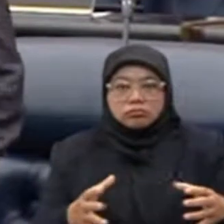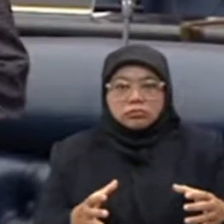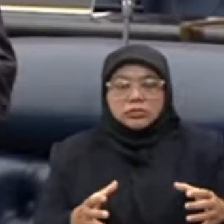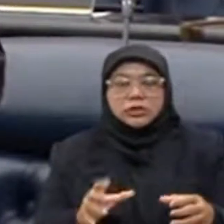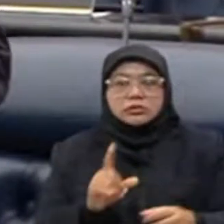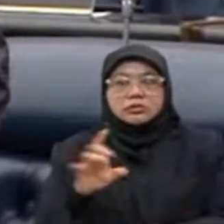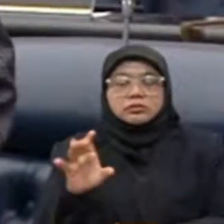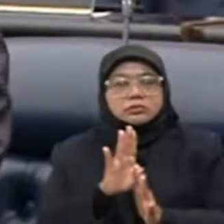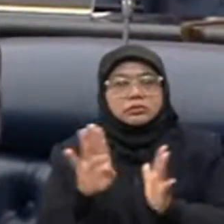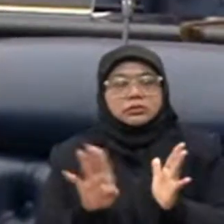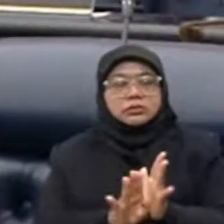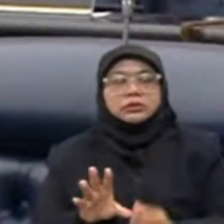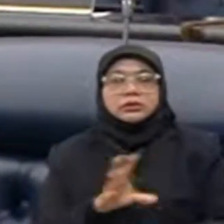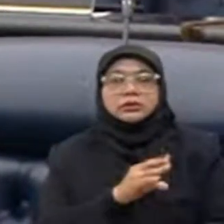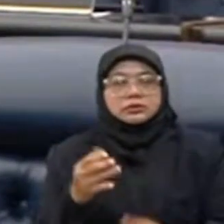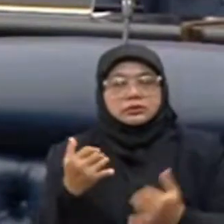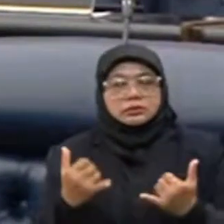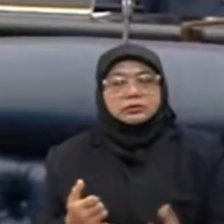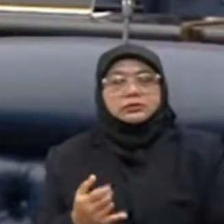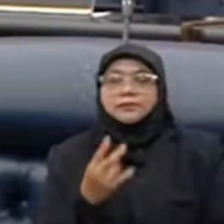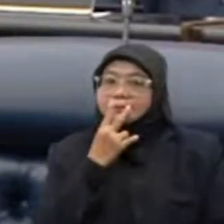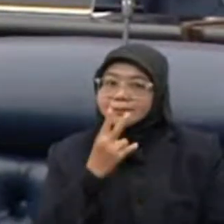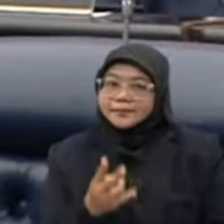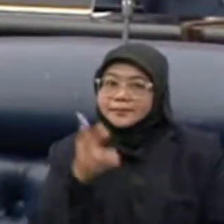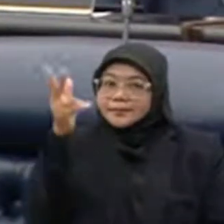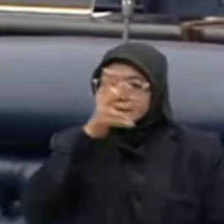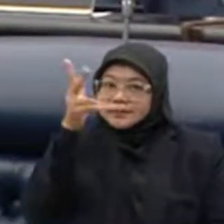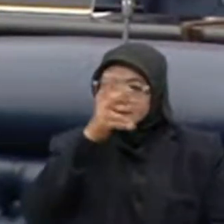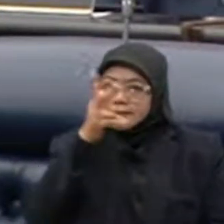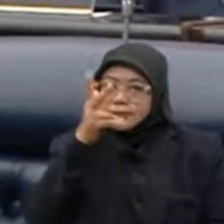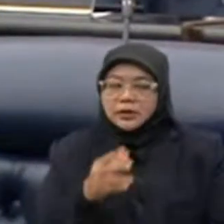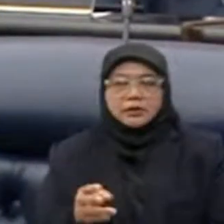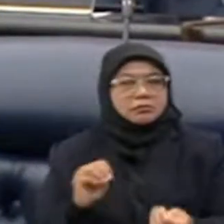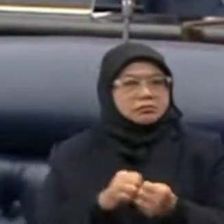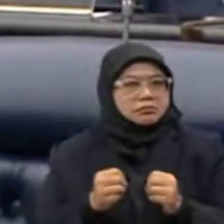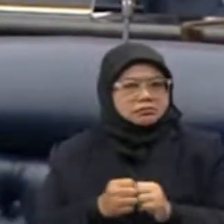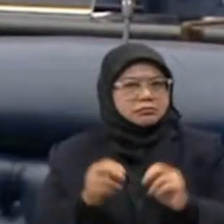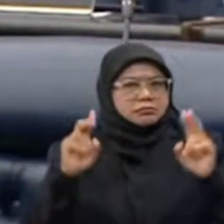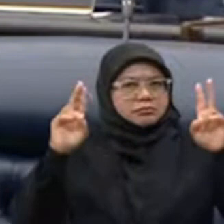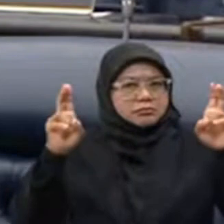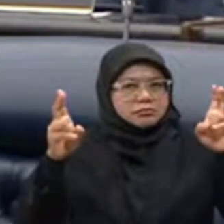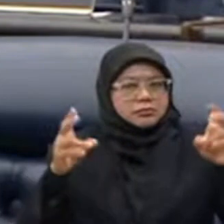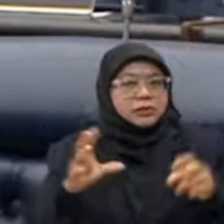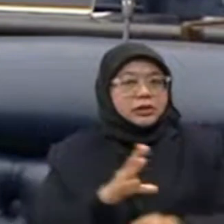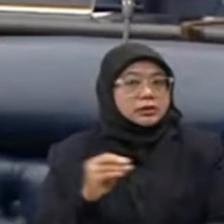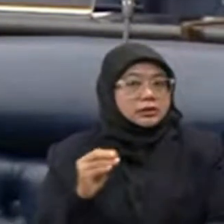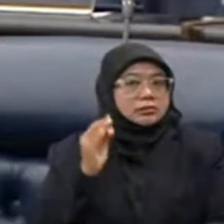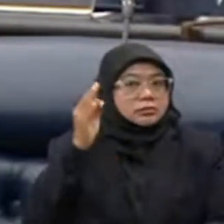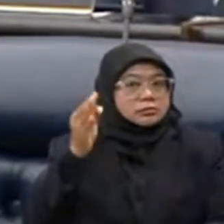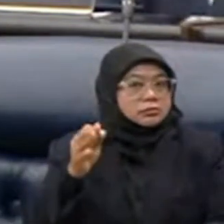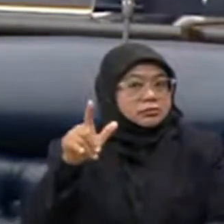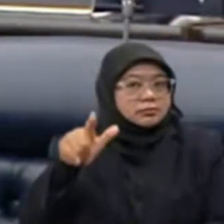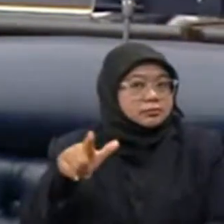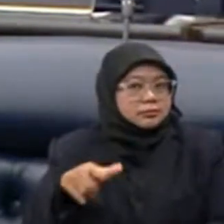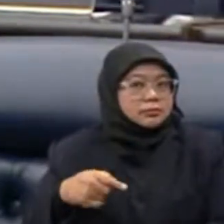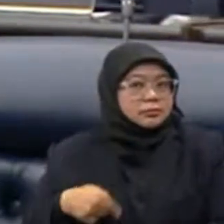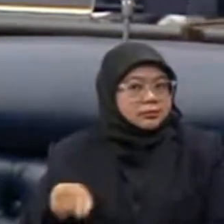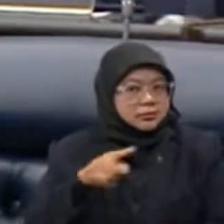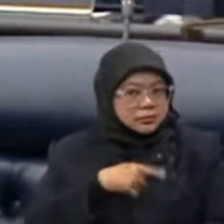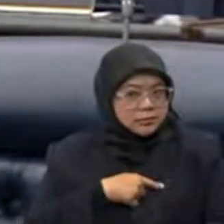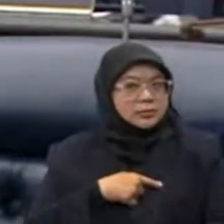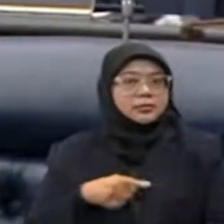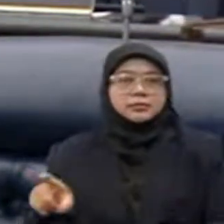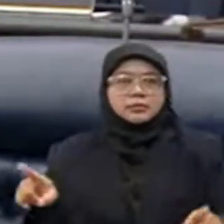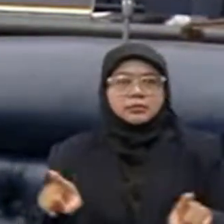Saya melihat bagaimana kerajaan melihat isu ini Adakah pada satu ketika nanti kita juga